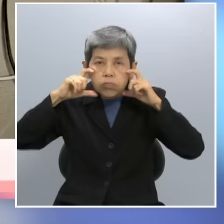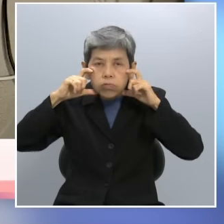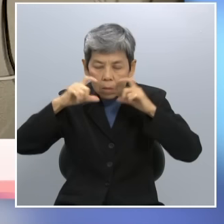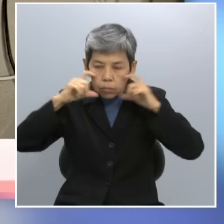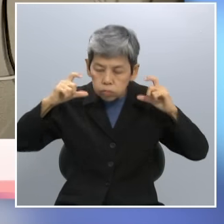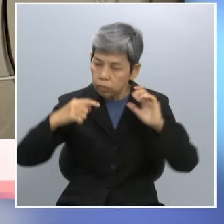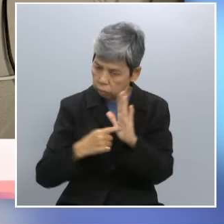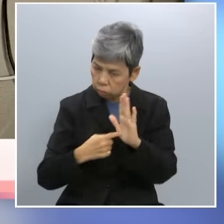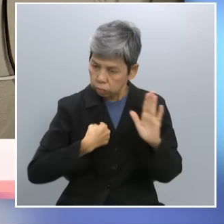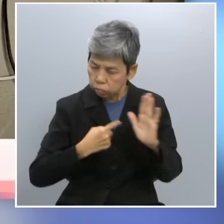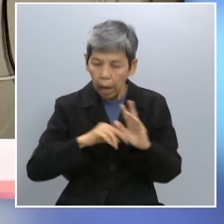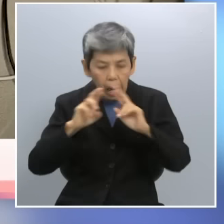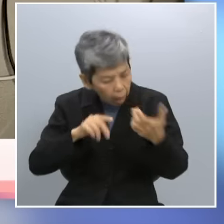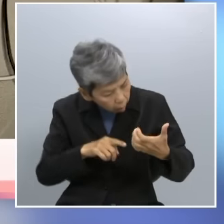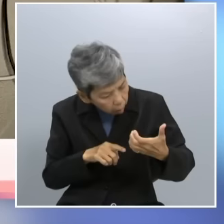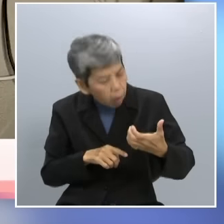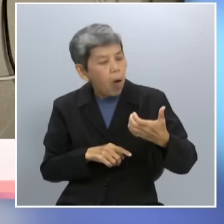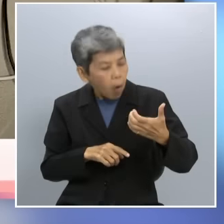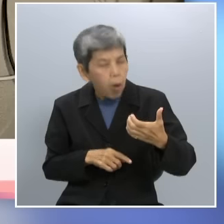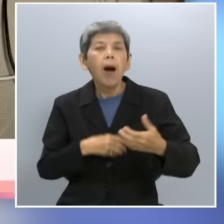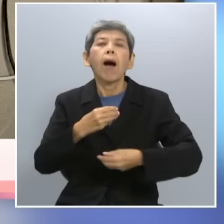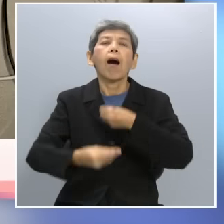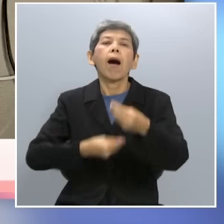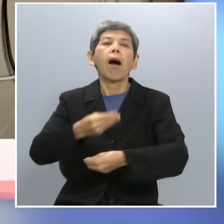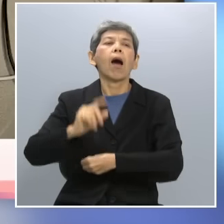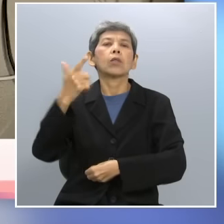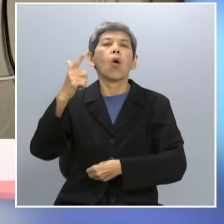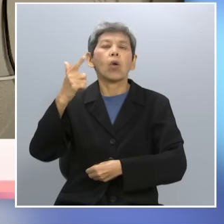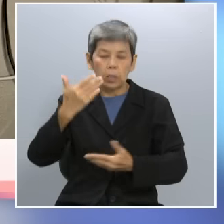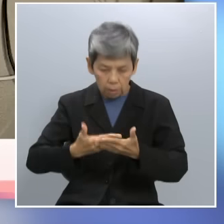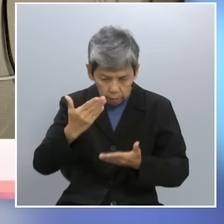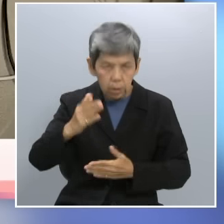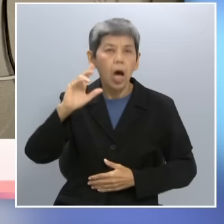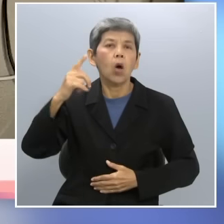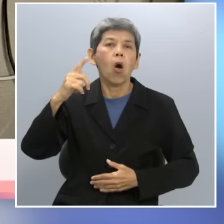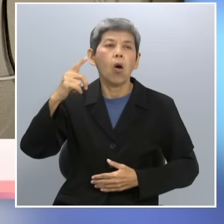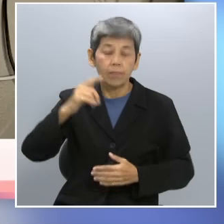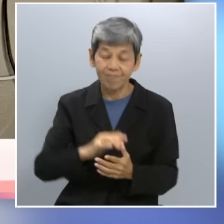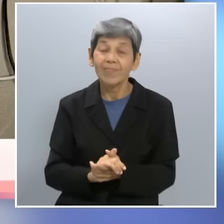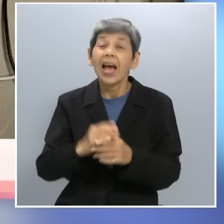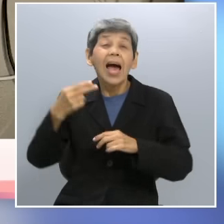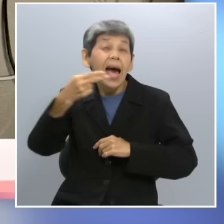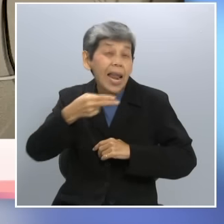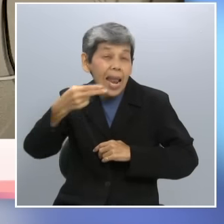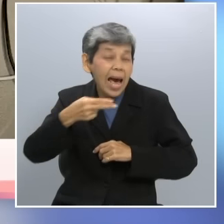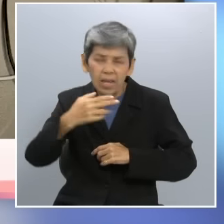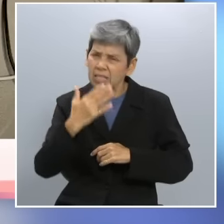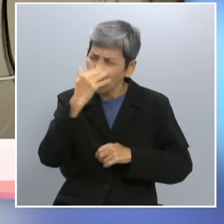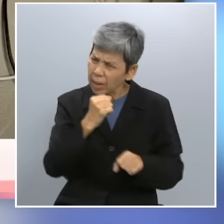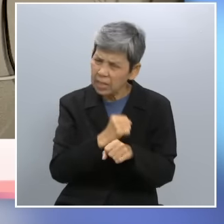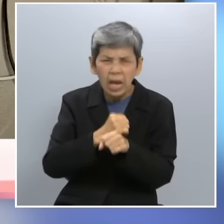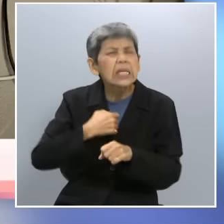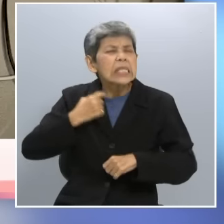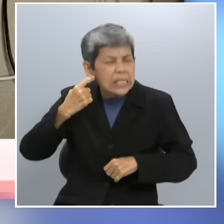ตัวมันนะอ่าร้านก็เลยยอมที่จะขายทองให้ค่ะแล้วก็รับซื้อทองให้ค่ะคือหลานสาวบอกว่าทำไมเขาถึง